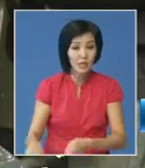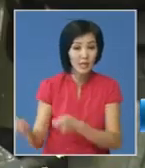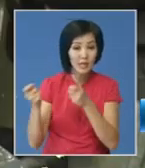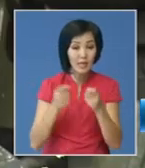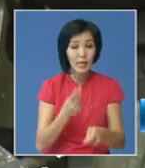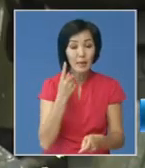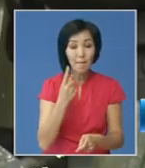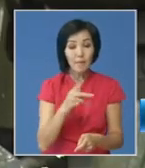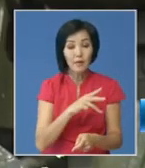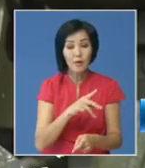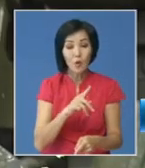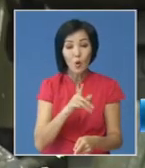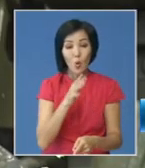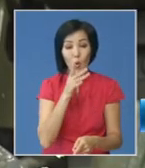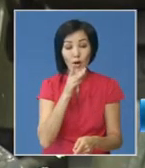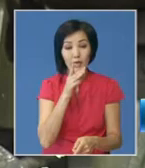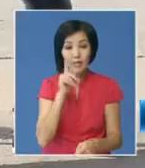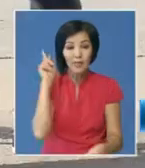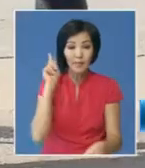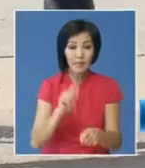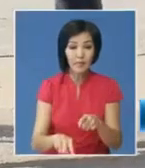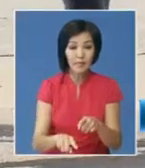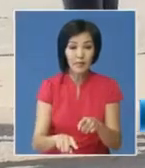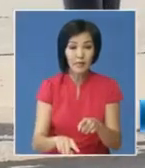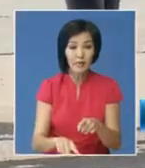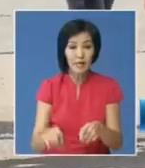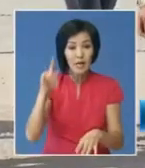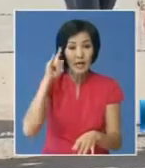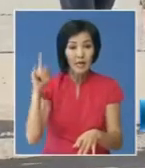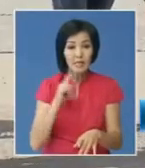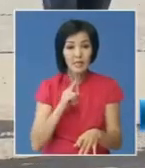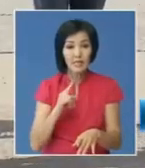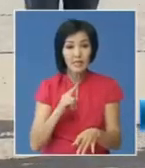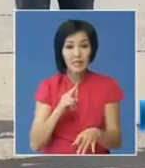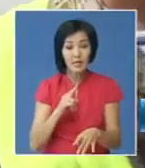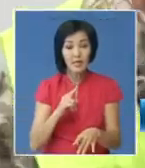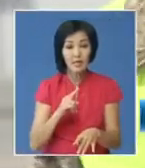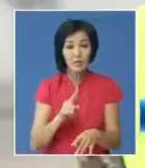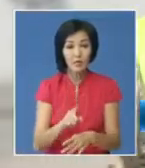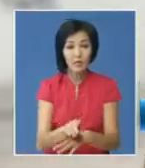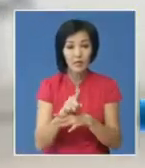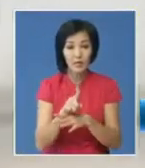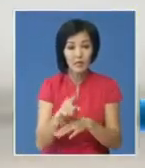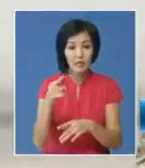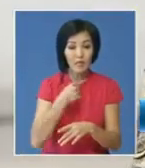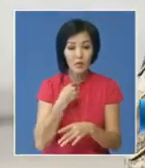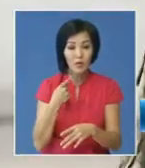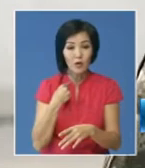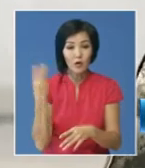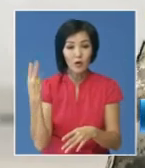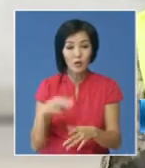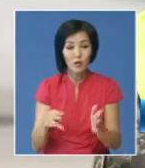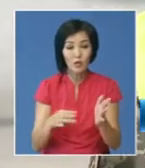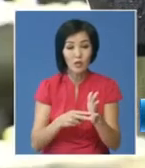оғататын 5 түрлі қаруы бар терминатор танкке арналған көмекшісі. Қазақстанда мұндай ұрыс машинасы 4-еу. Соның біреуі Талдықорғандағы 37-ші